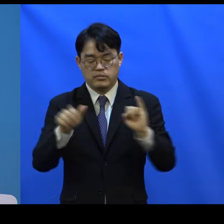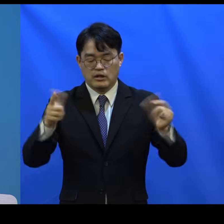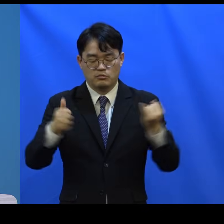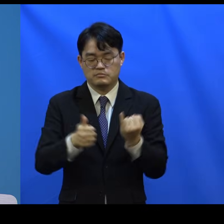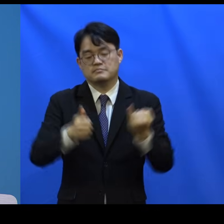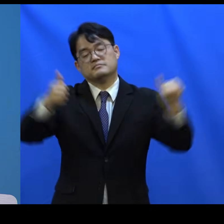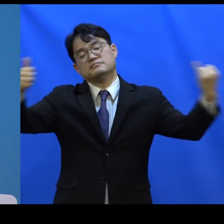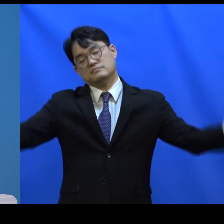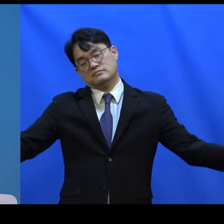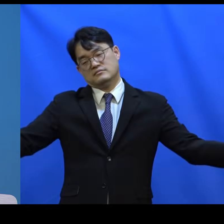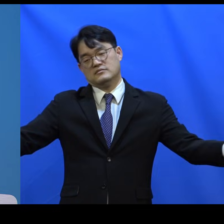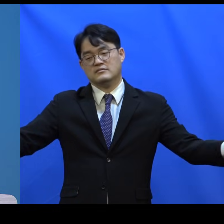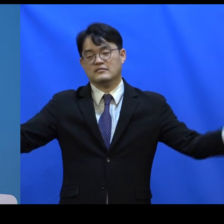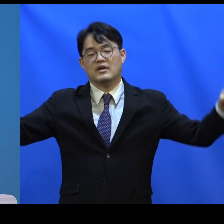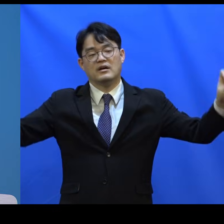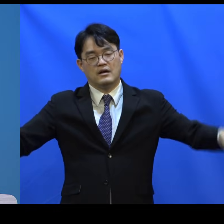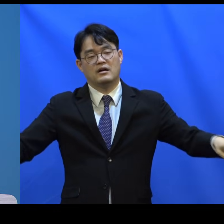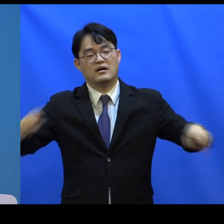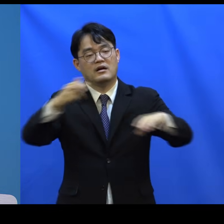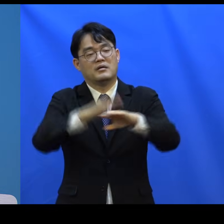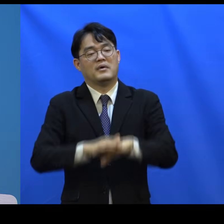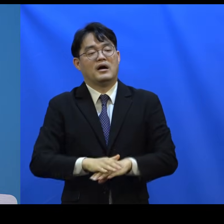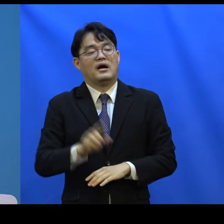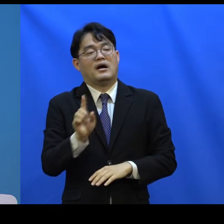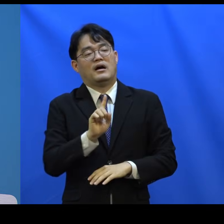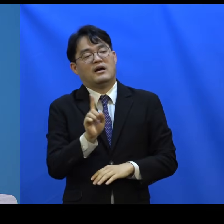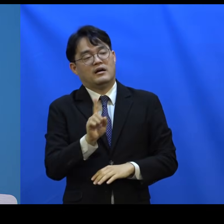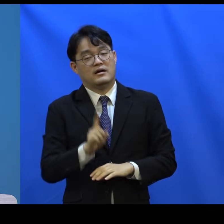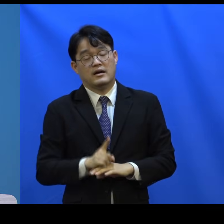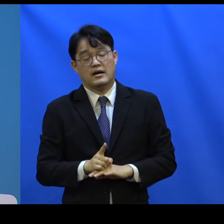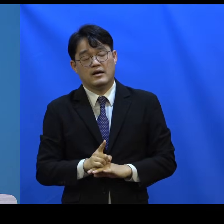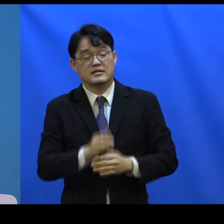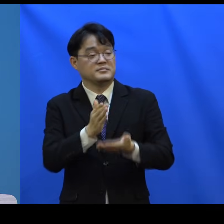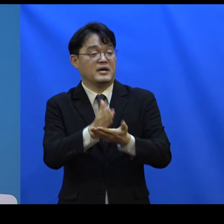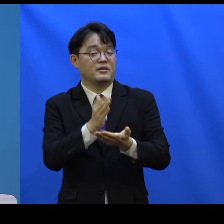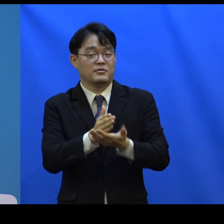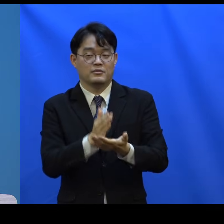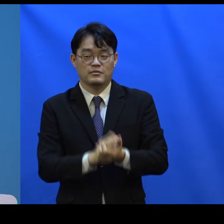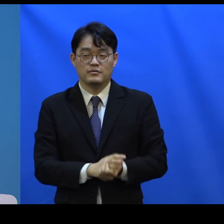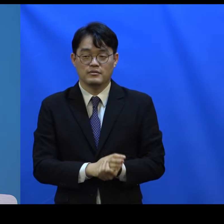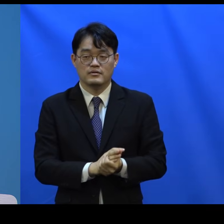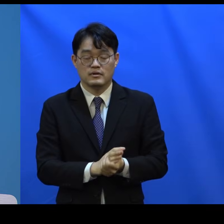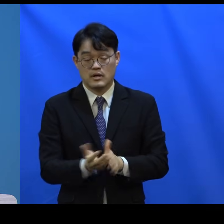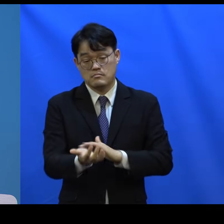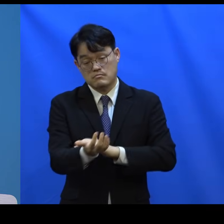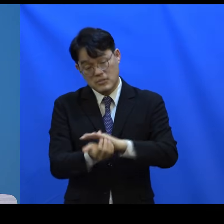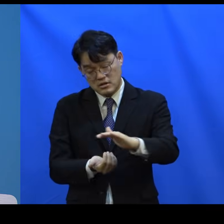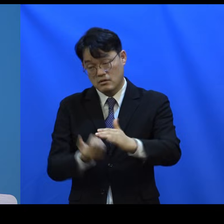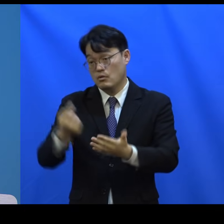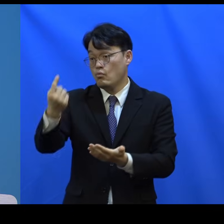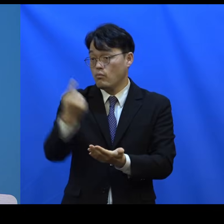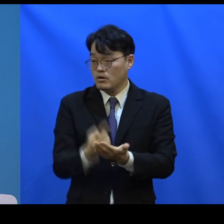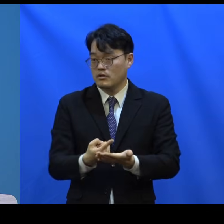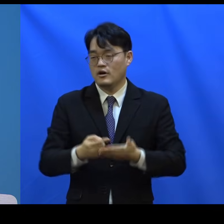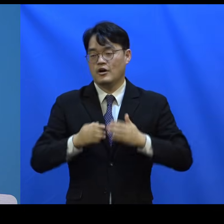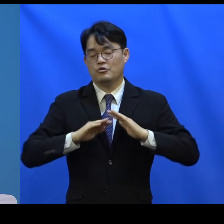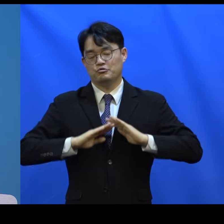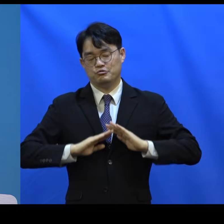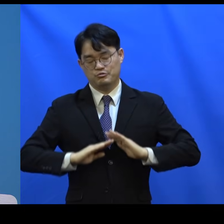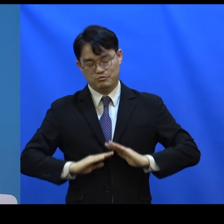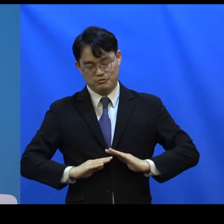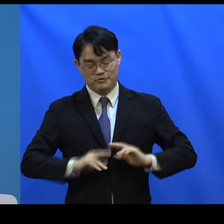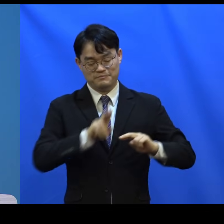여러분 우리가 미리미리 준비하는 거, 언제나 예배를 드린다는 걸 많은 대가를 지불해야 돼요. 여러분 일찍 와서 차분히 앉아서